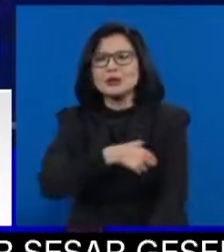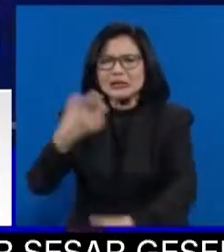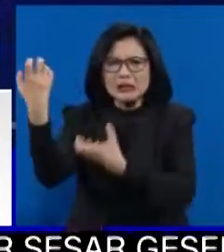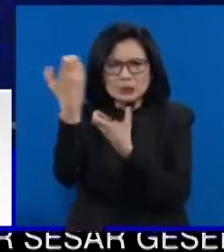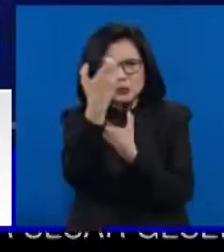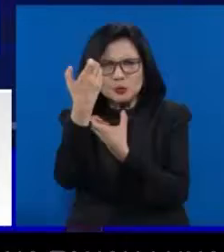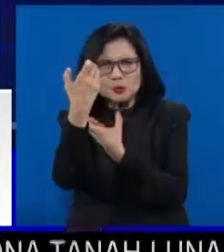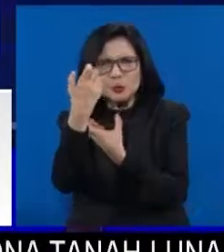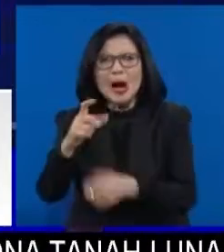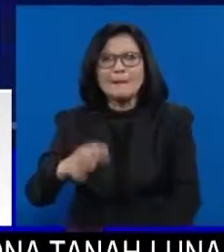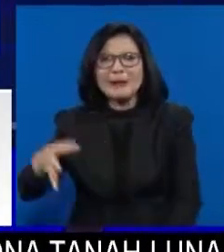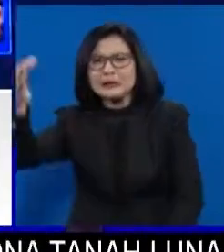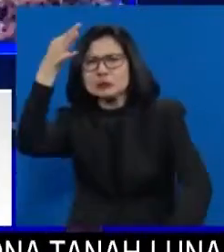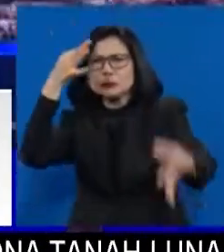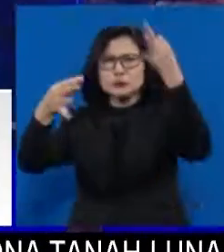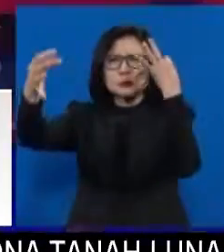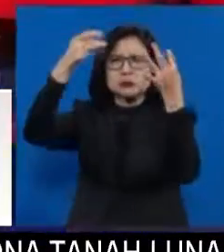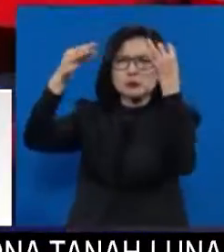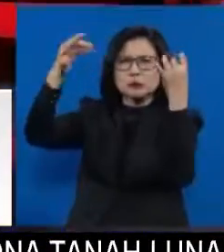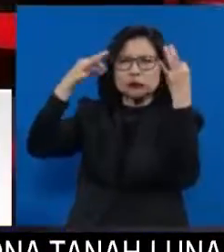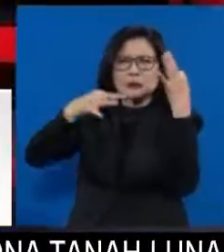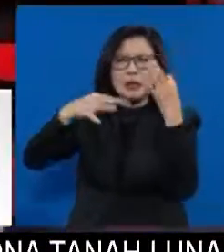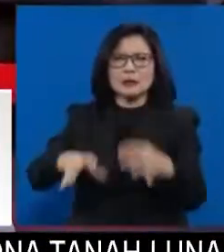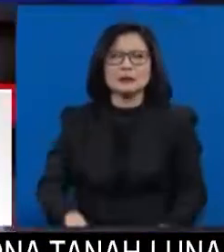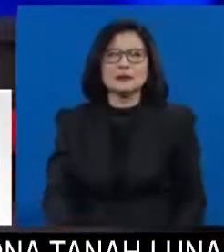kewalahan diserang oleh sekawanan tawon.